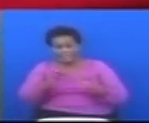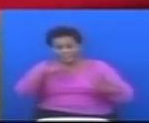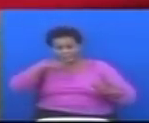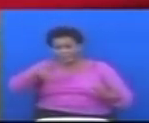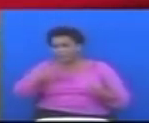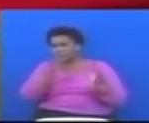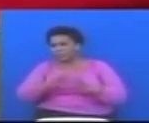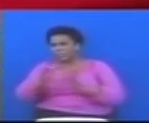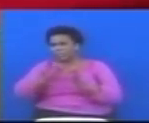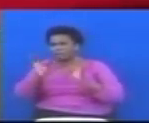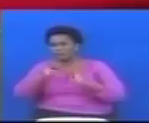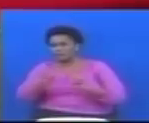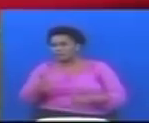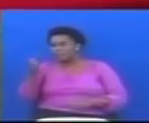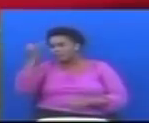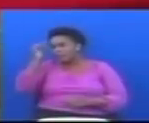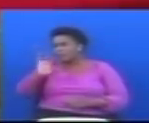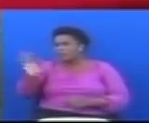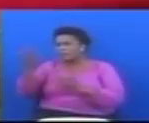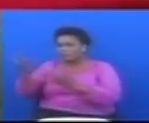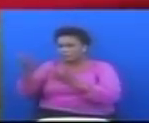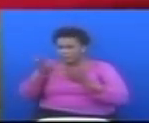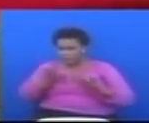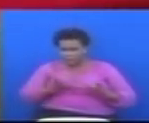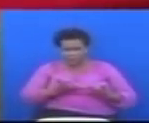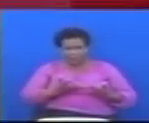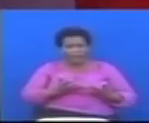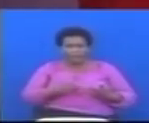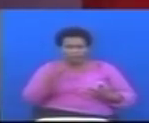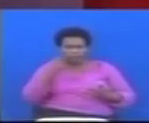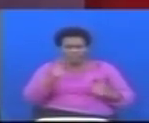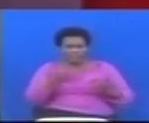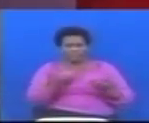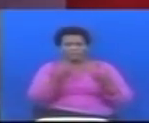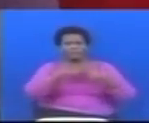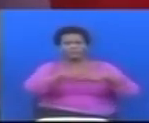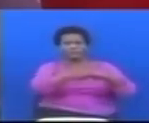ni wazo ambao tunaweza tukalipokea na kuweza kuliangalia jinsi gani ya kufanya kazi.